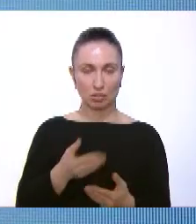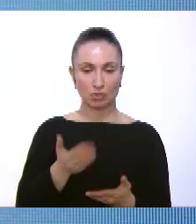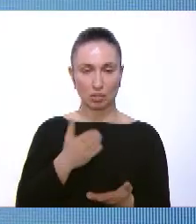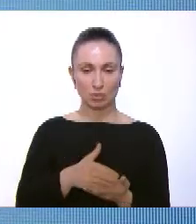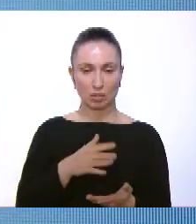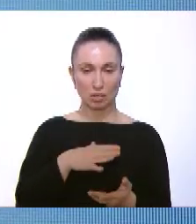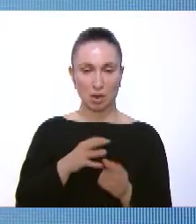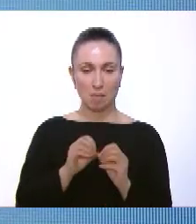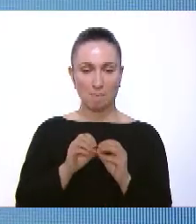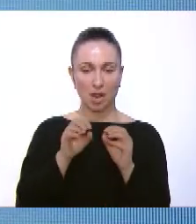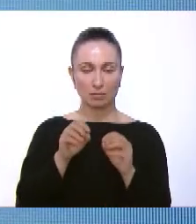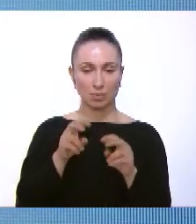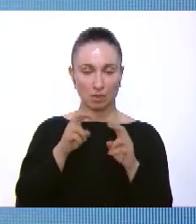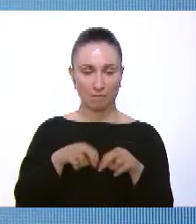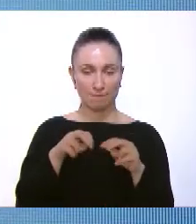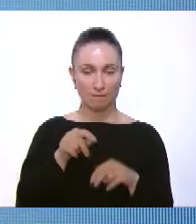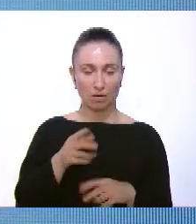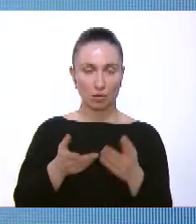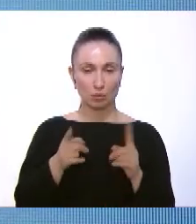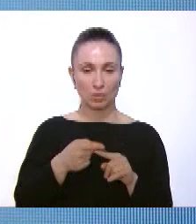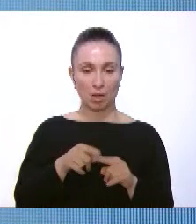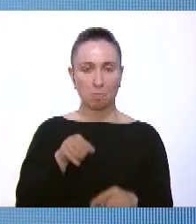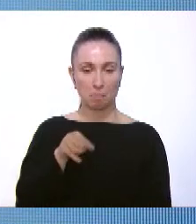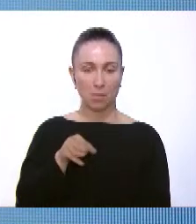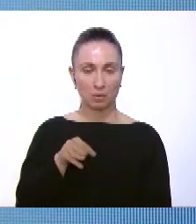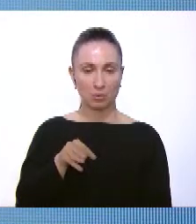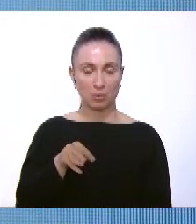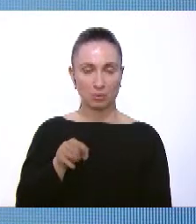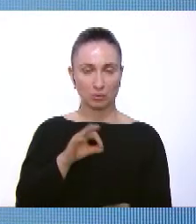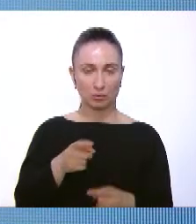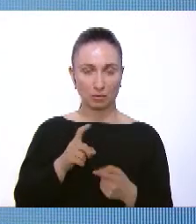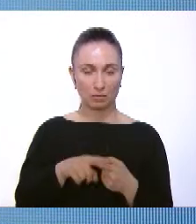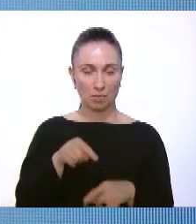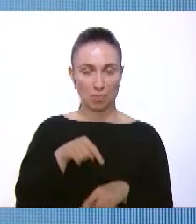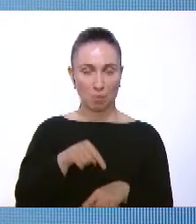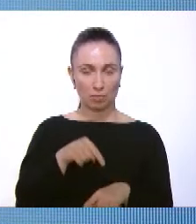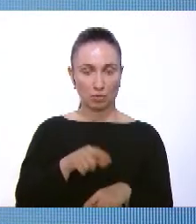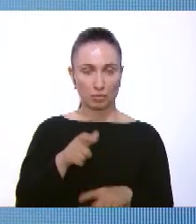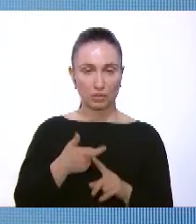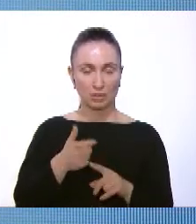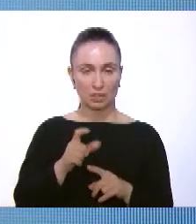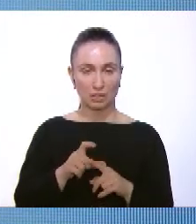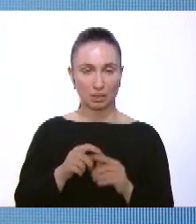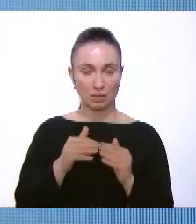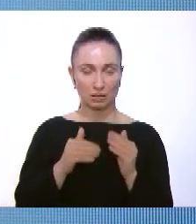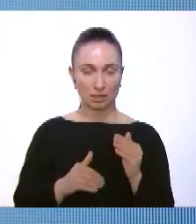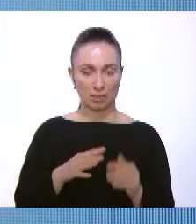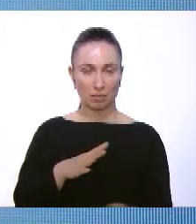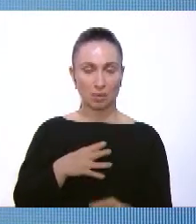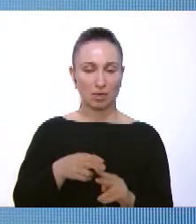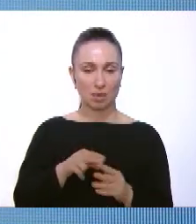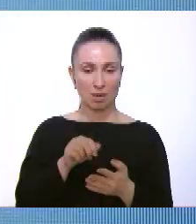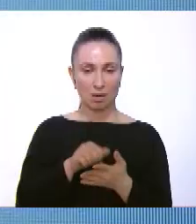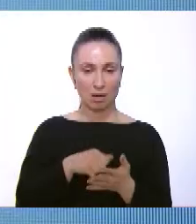იყო ბაქტერიოსკოპული კვლევა, თუმცა ამ მეთოდის სპეციფიურობა და მგრძნობელობა ძალიან დაბალია, რის